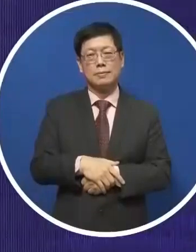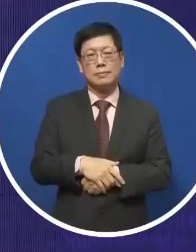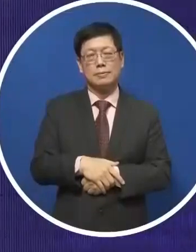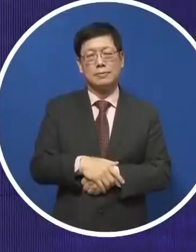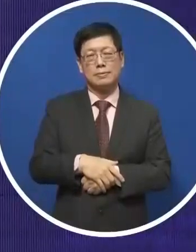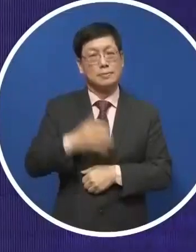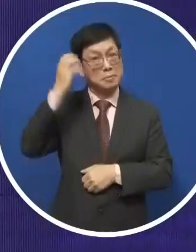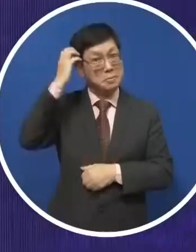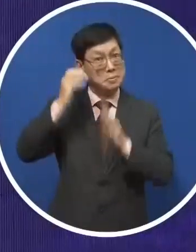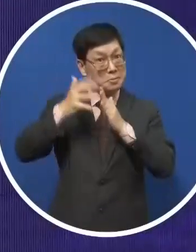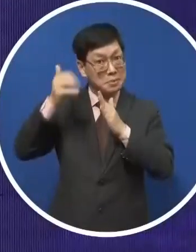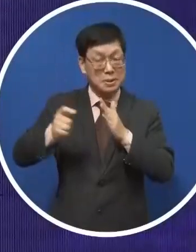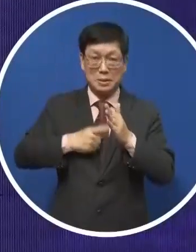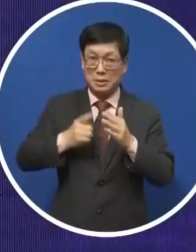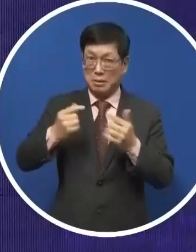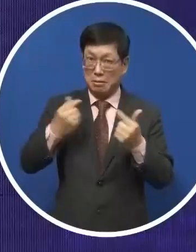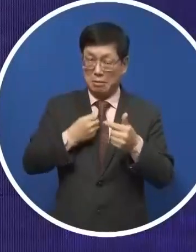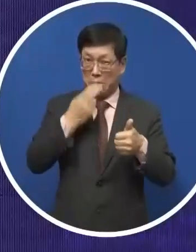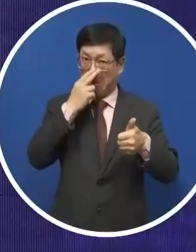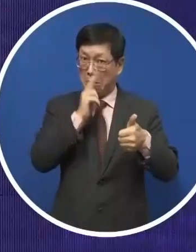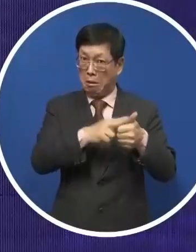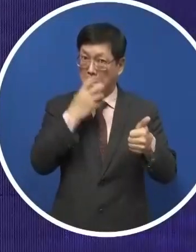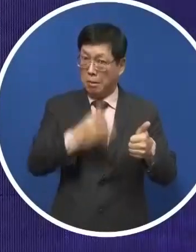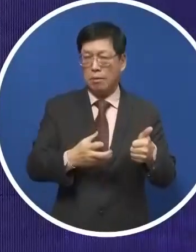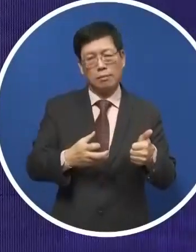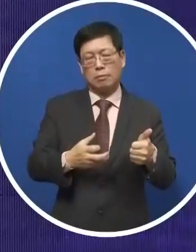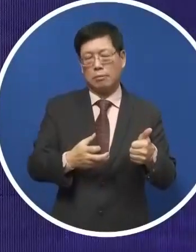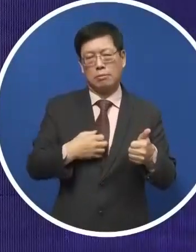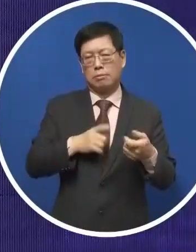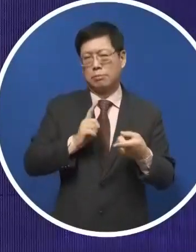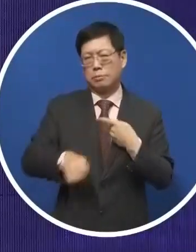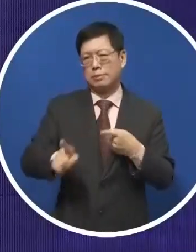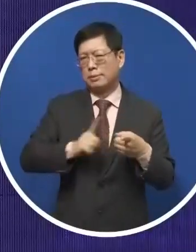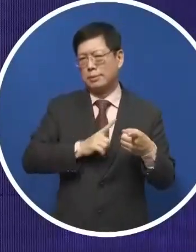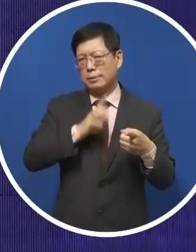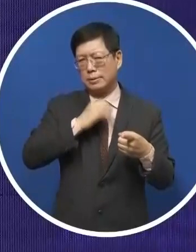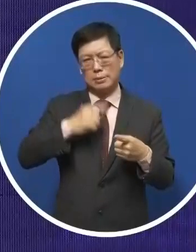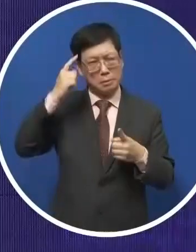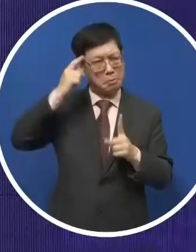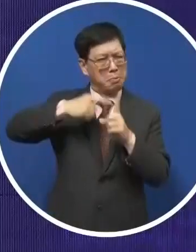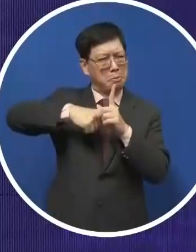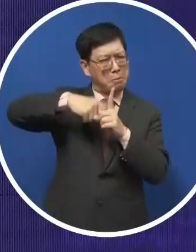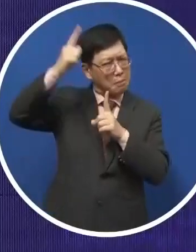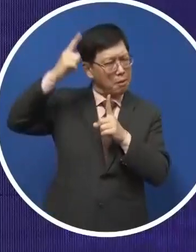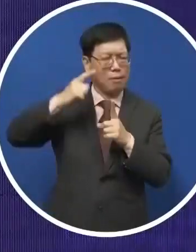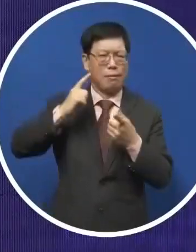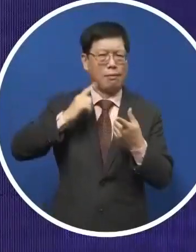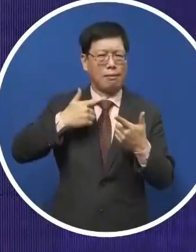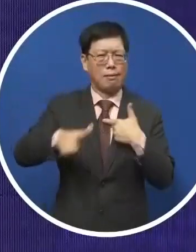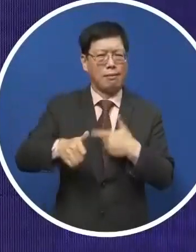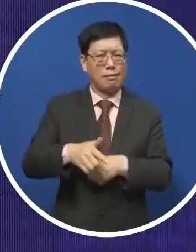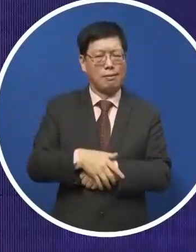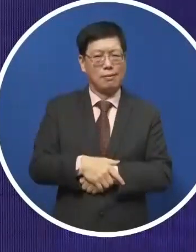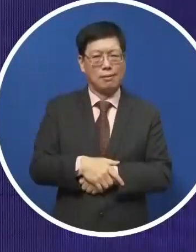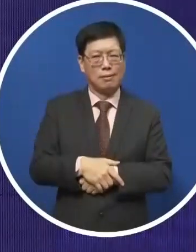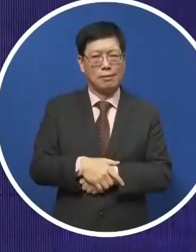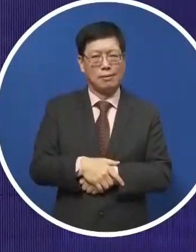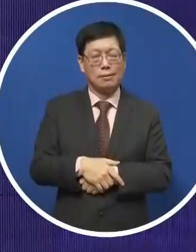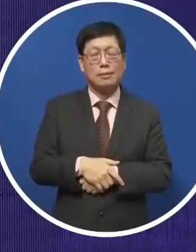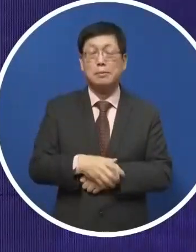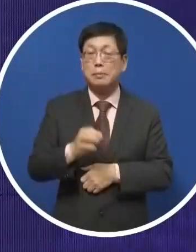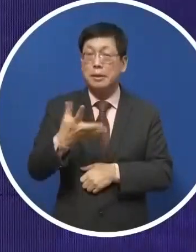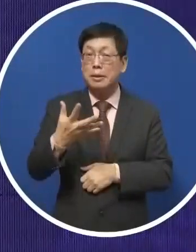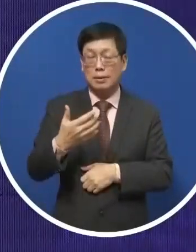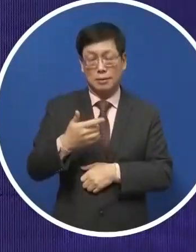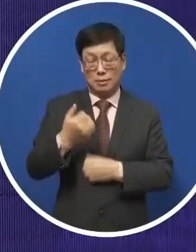柯市长说他被设局，其实这样是有损他高智商的形象了哈。事实